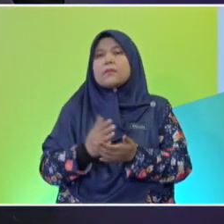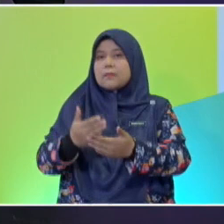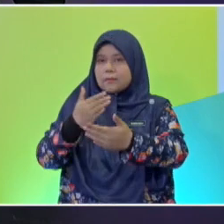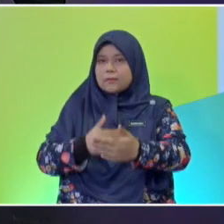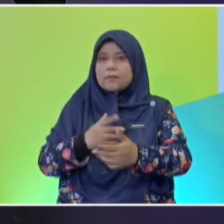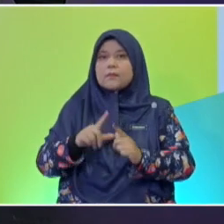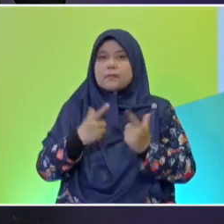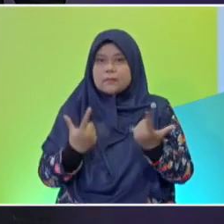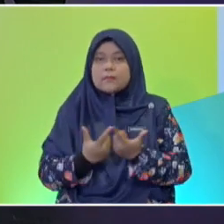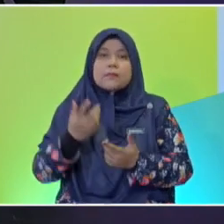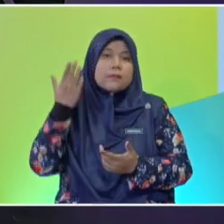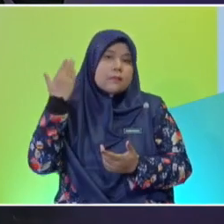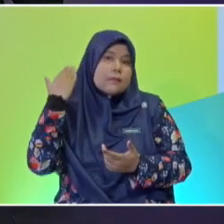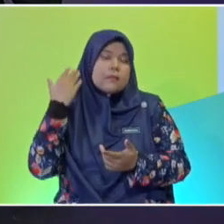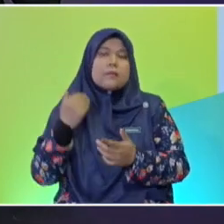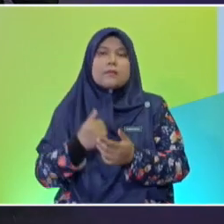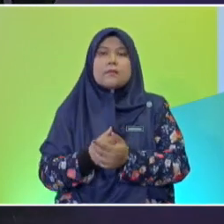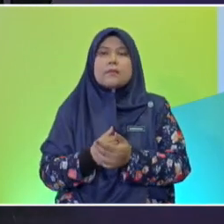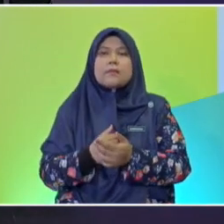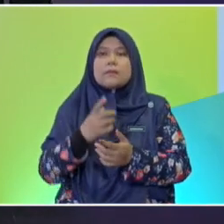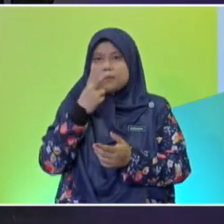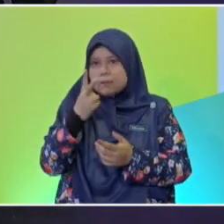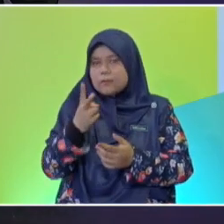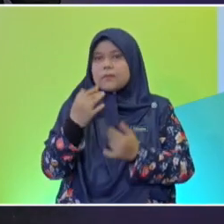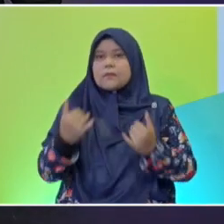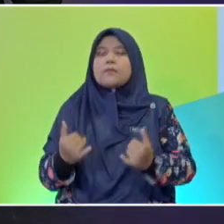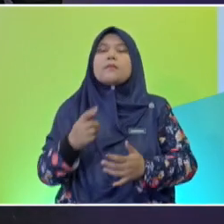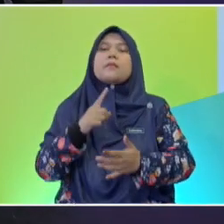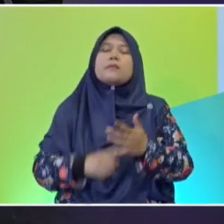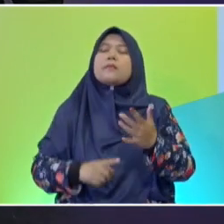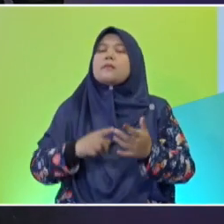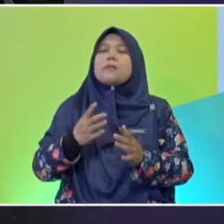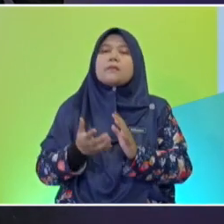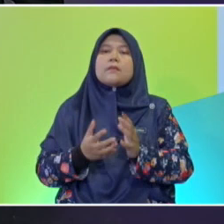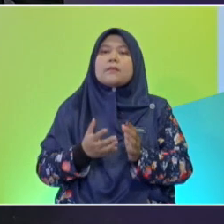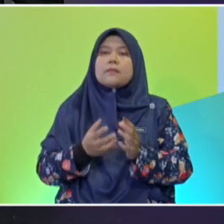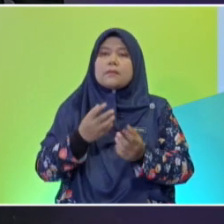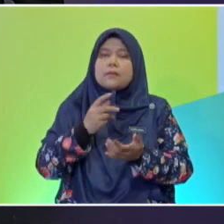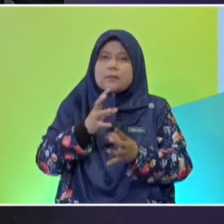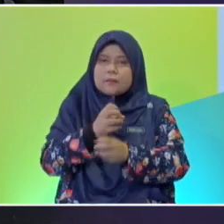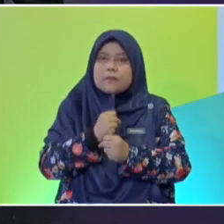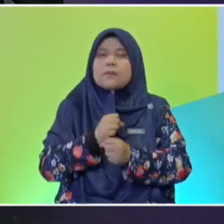waspada hari ini jadi kita akan lihat apakah dapatkan murid semua